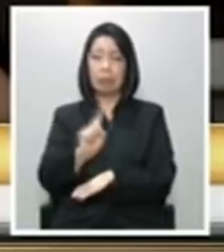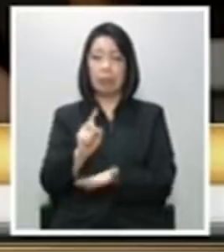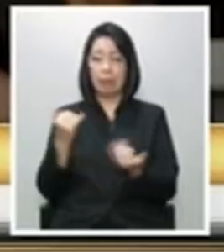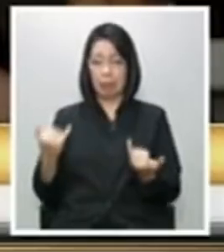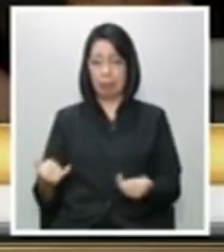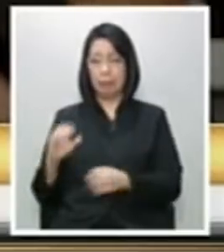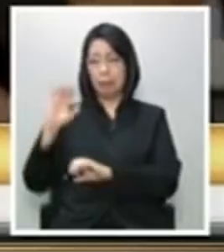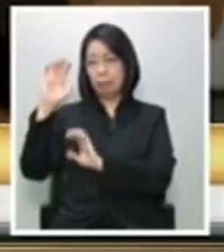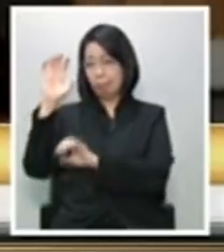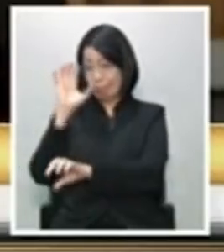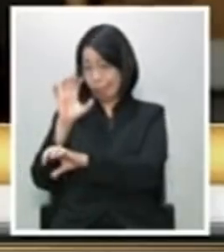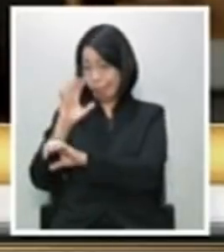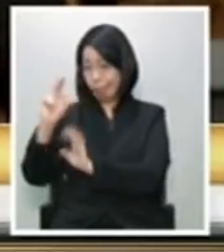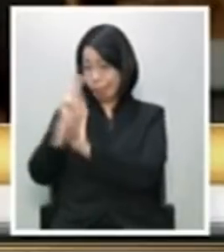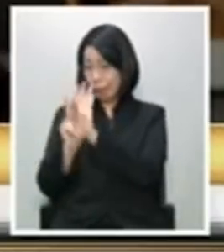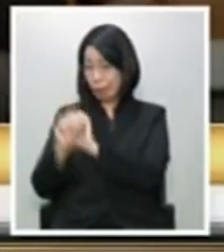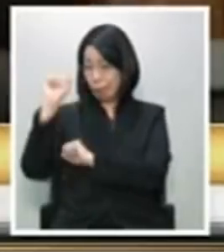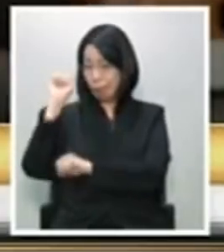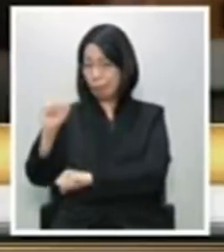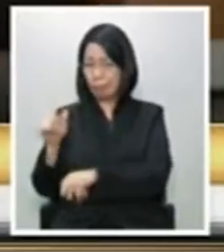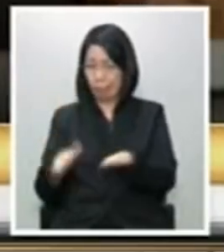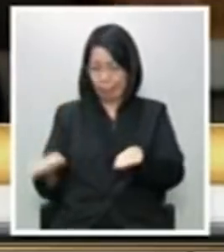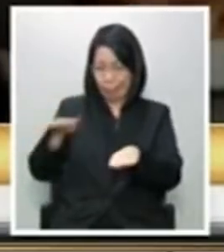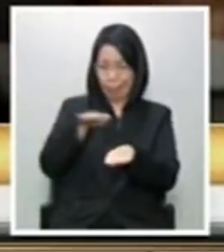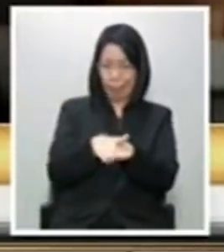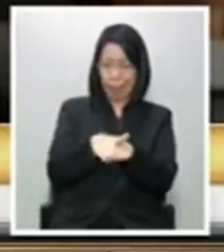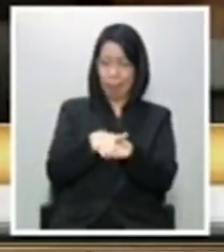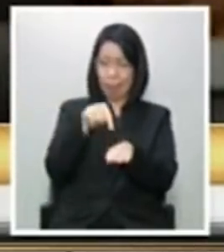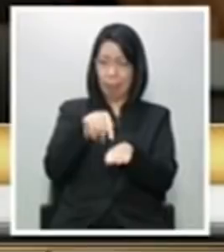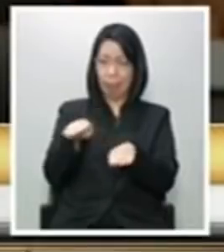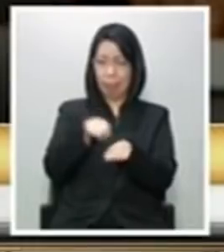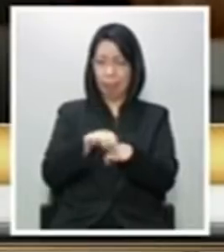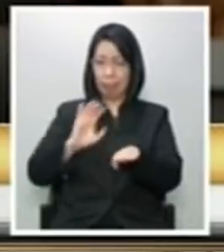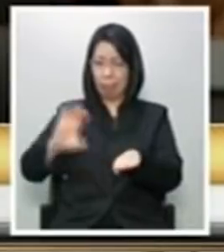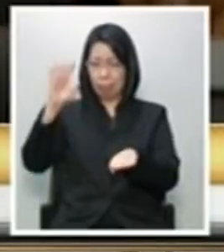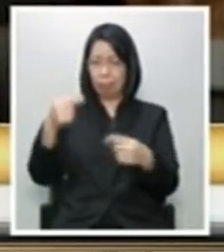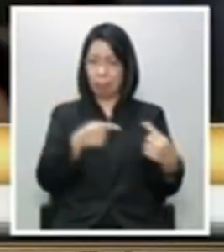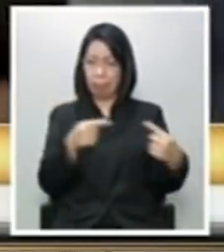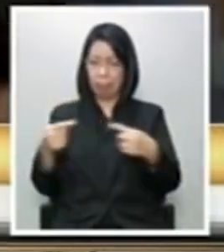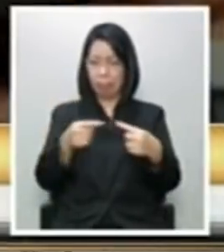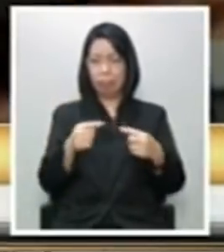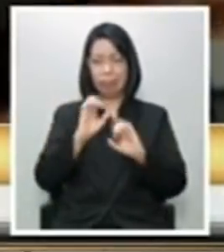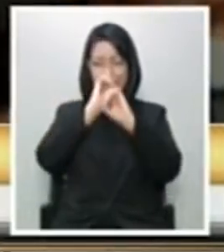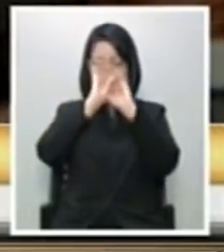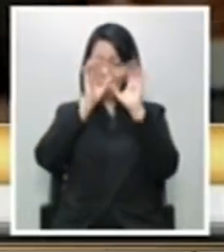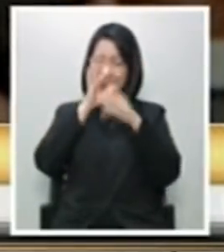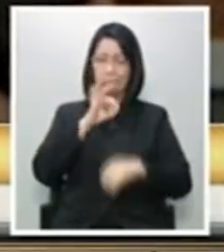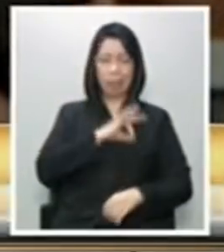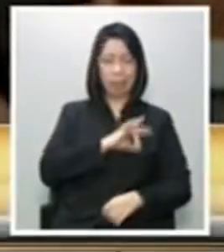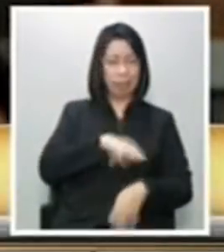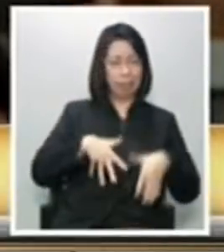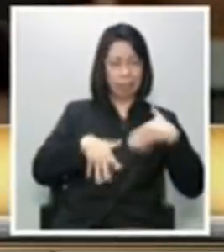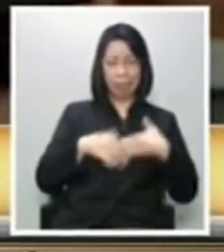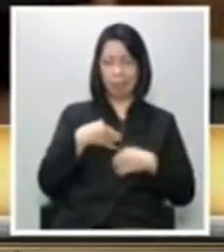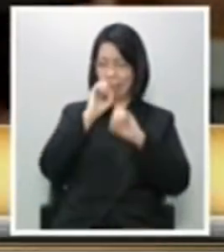บังคับใช้กฎหมายที่เกี่ยวข้องกับที่ดินที่ทับซ้อนกับแนวเขตที่ดินของรัฐยังเป็นที่กังขาต่อความรู้สึกของพี่น้องประชาช